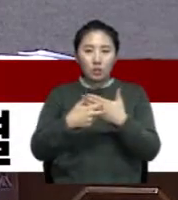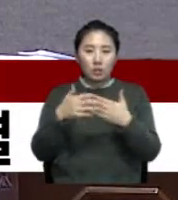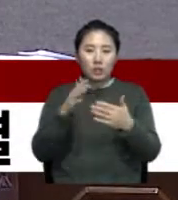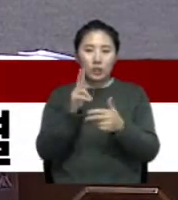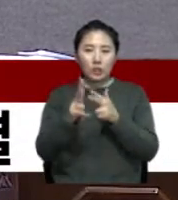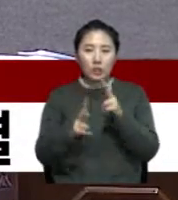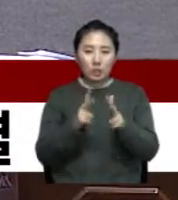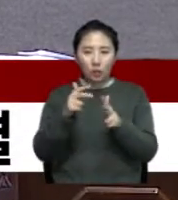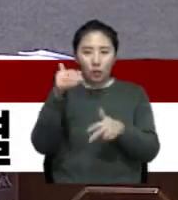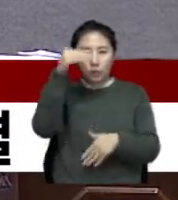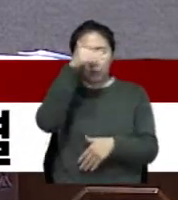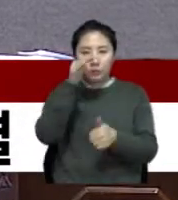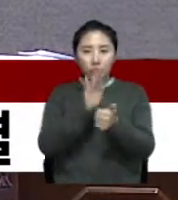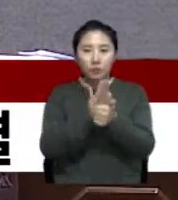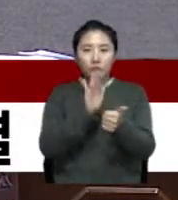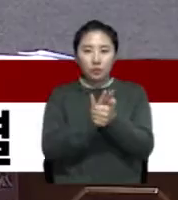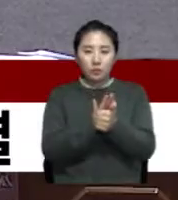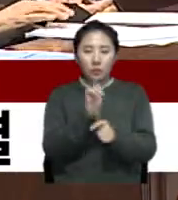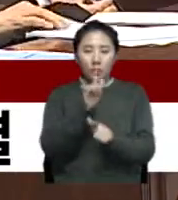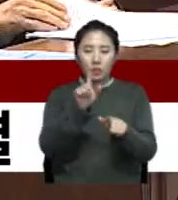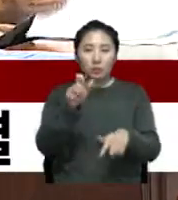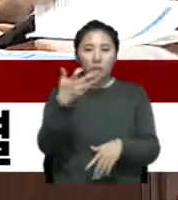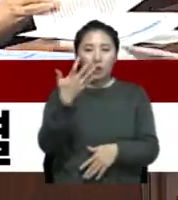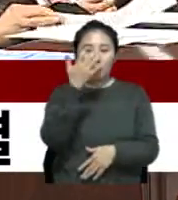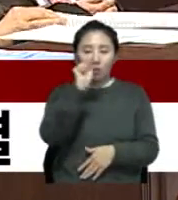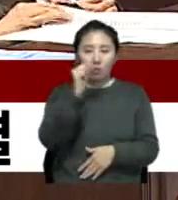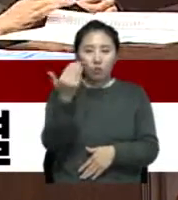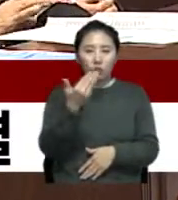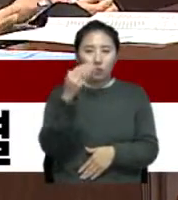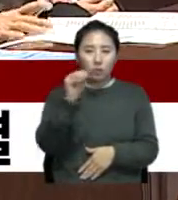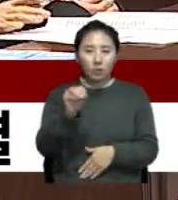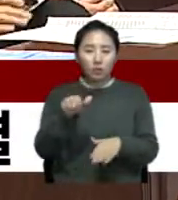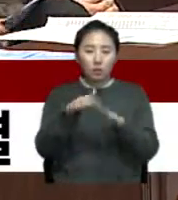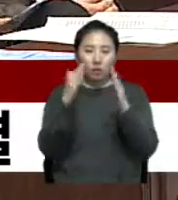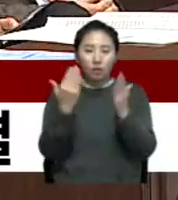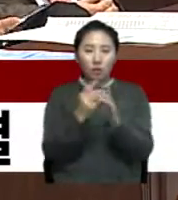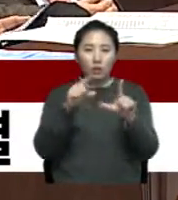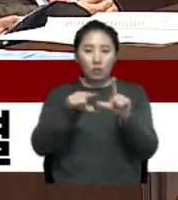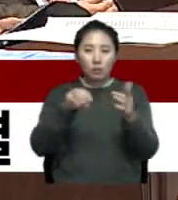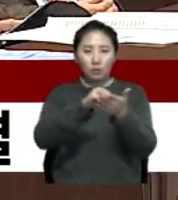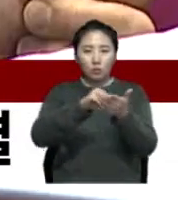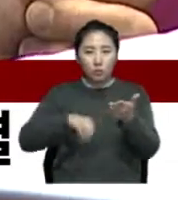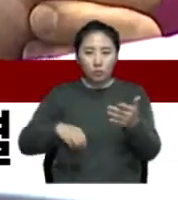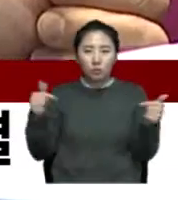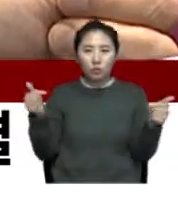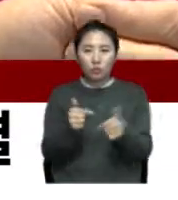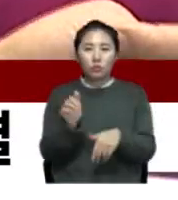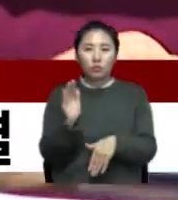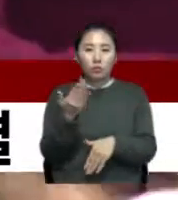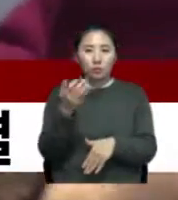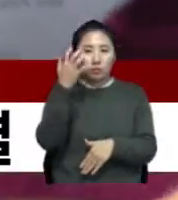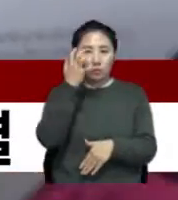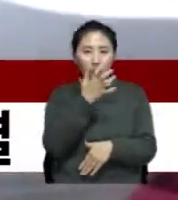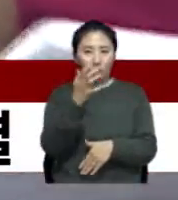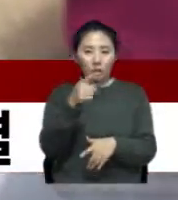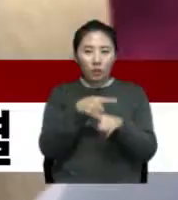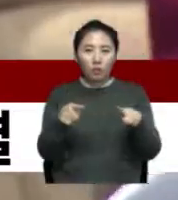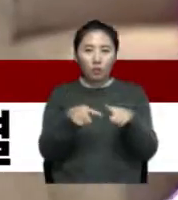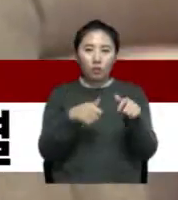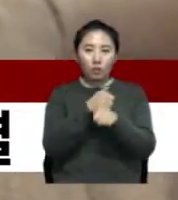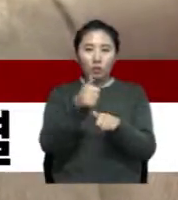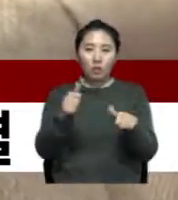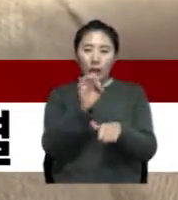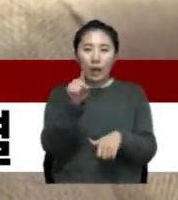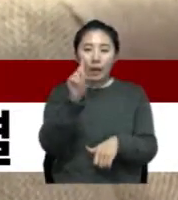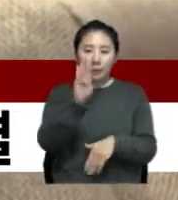사업 지원 등 31개 사업에서 10 8억 9천만 원을 전액 또는 일부 삭감했습니다 기부 심사 위원회 운영과